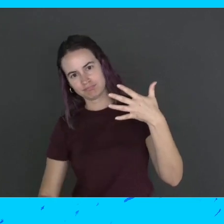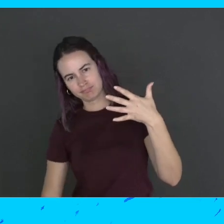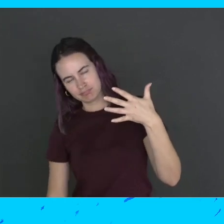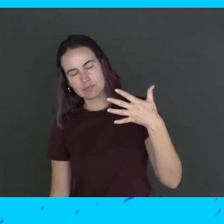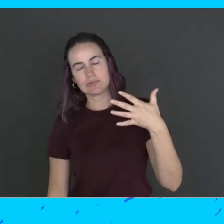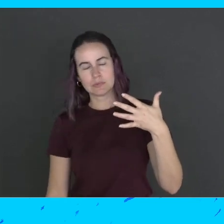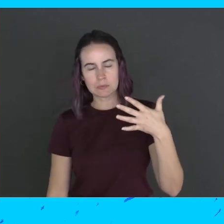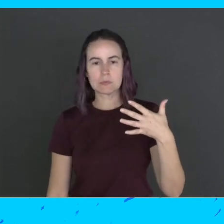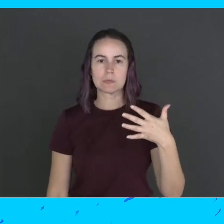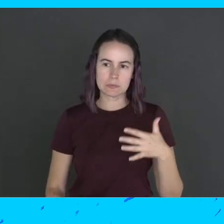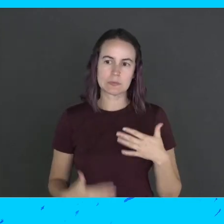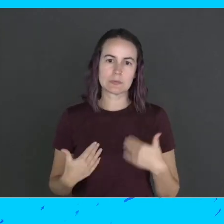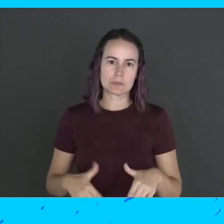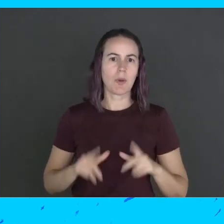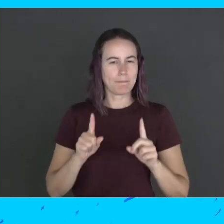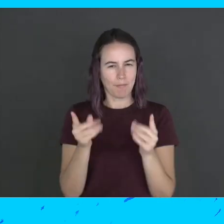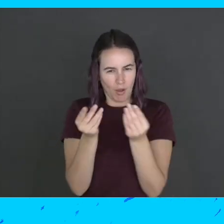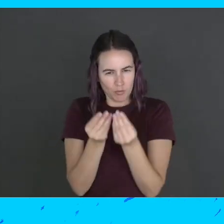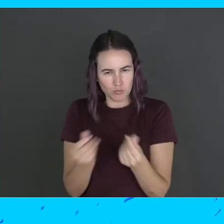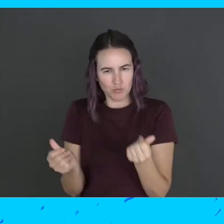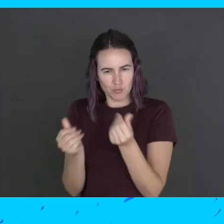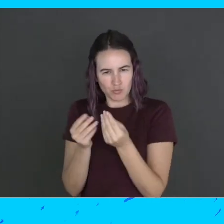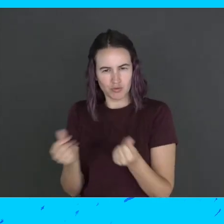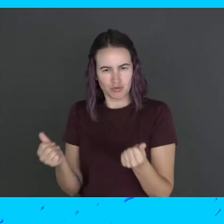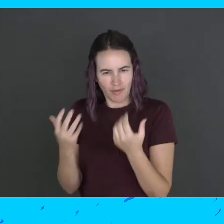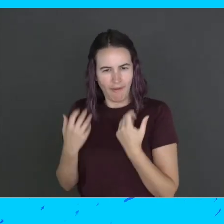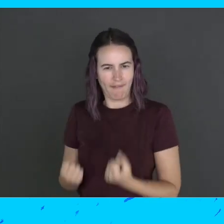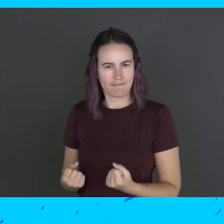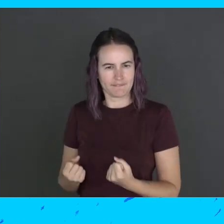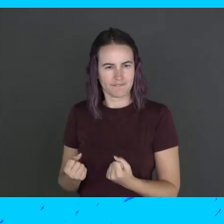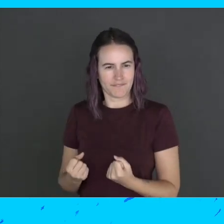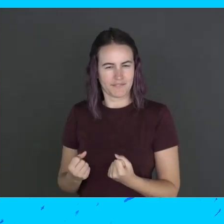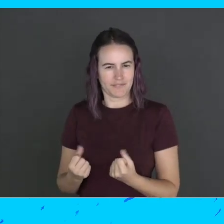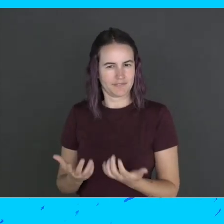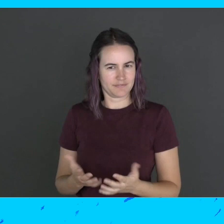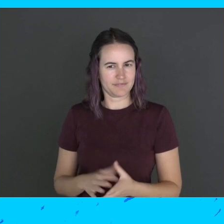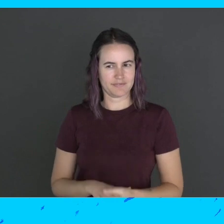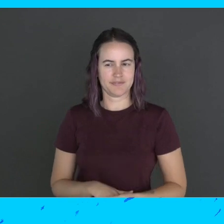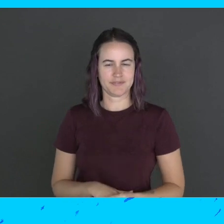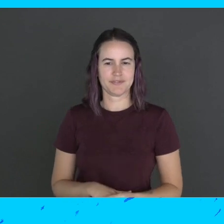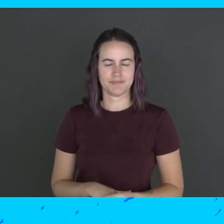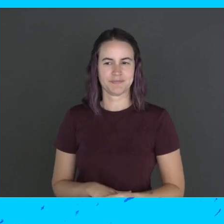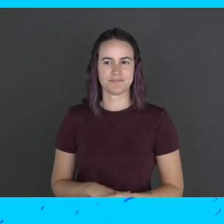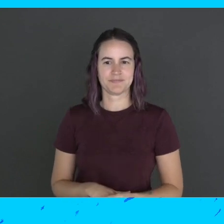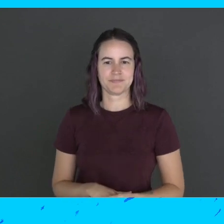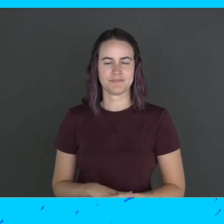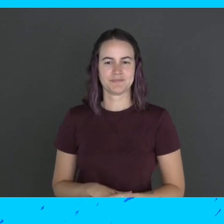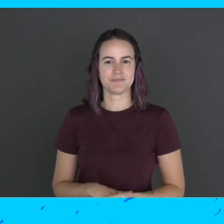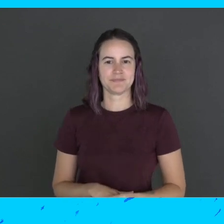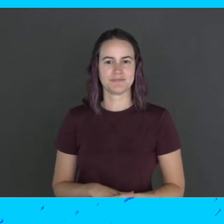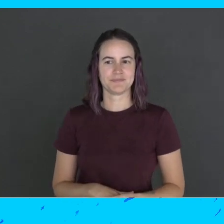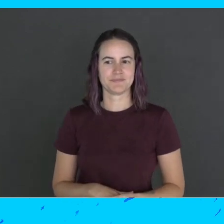défis en Ouganda ressemble à ce qui est vu.